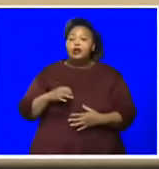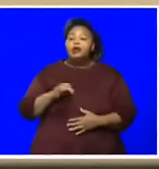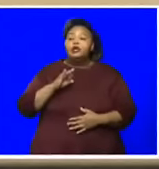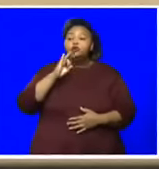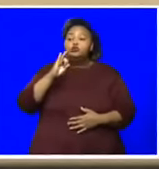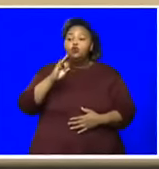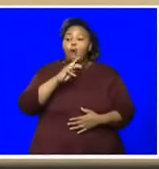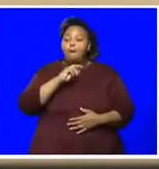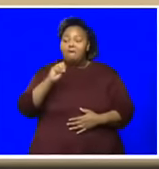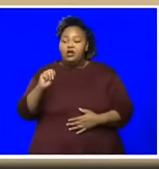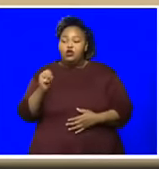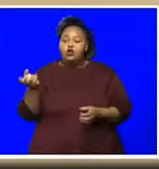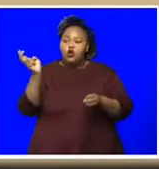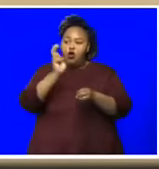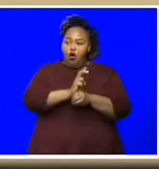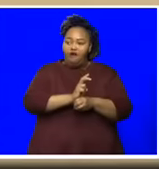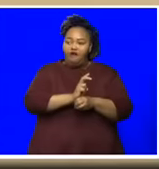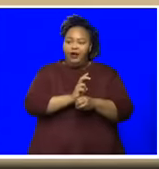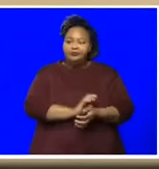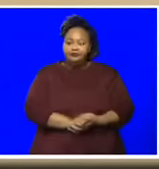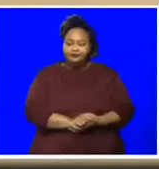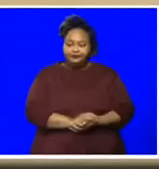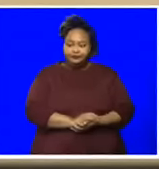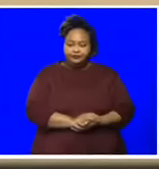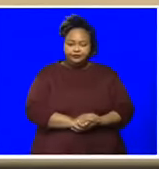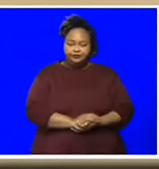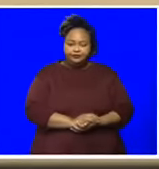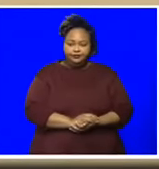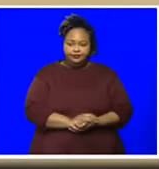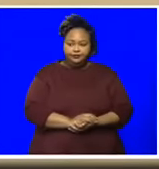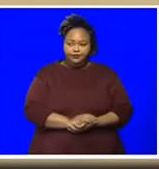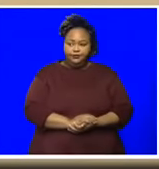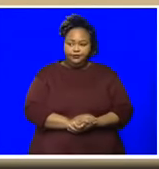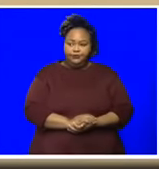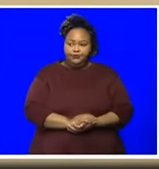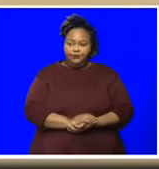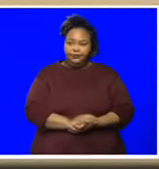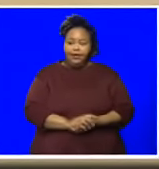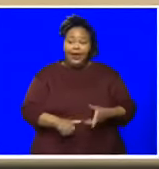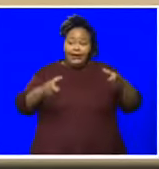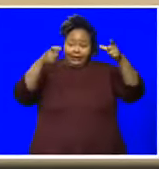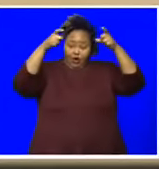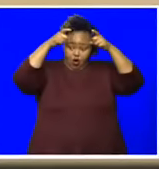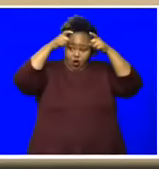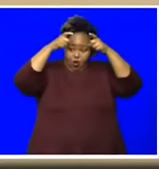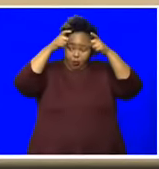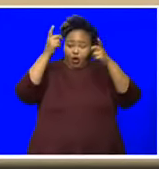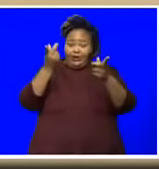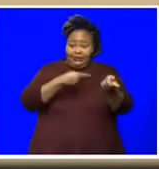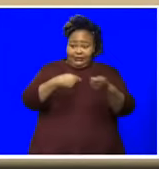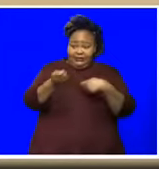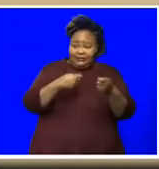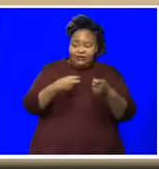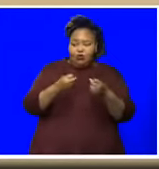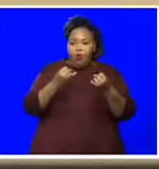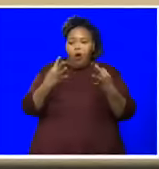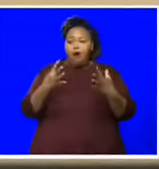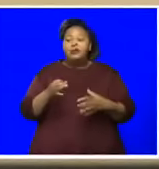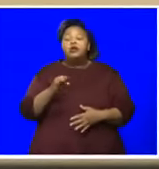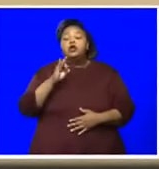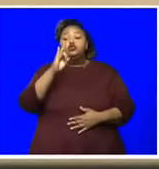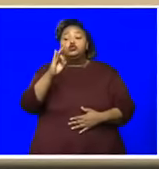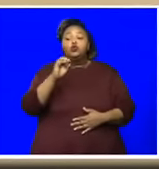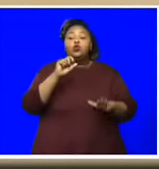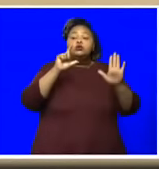2,236,300 emalangeni. Le mali lena ke yakhiwe inkomo leti 279 letsengisiwe kuleti ndali